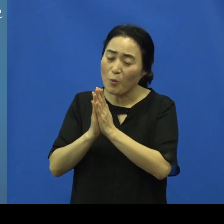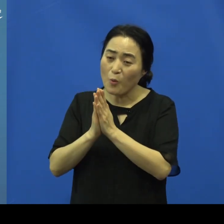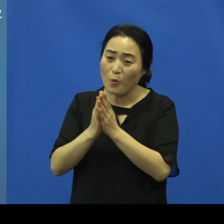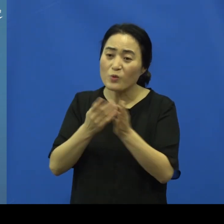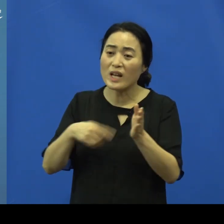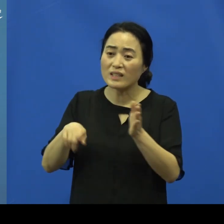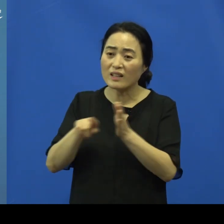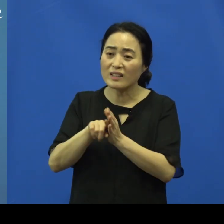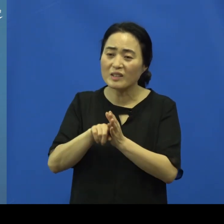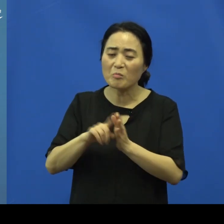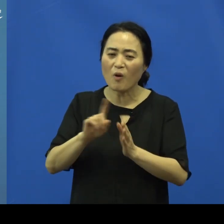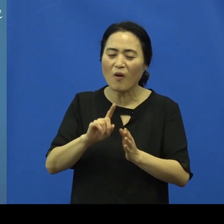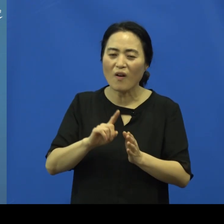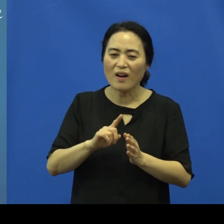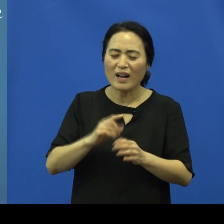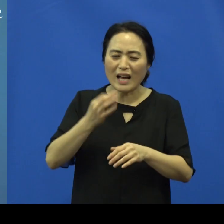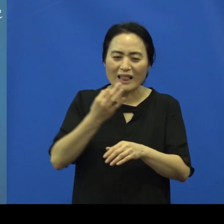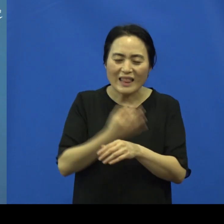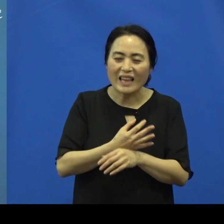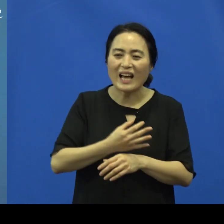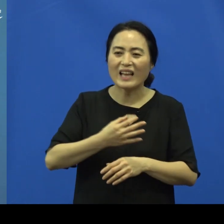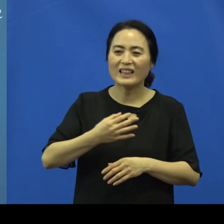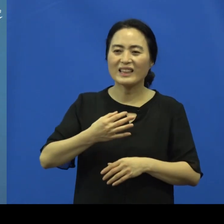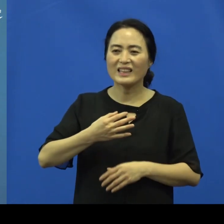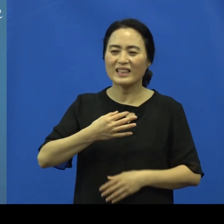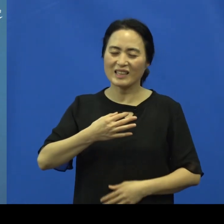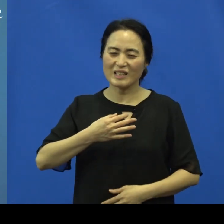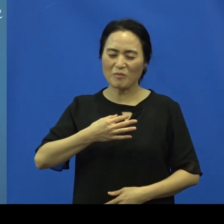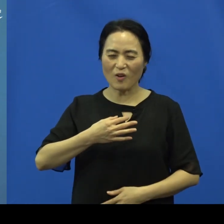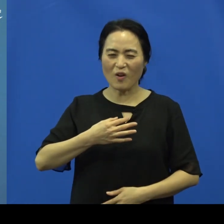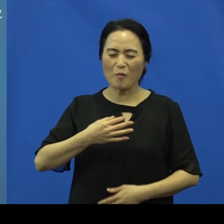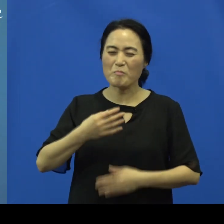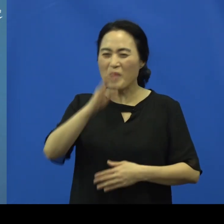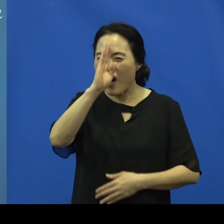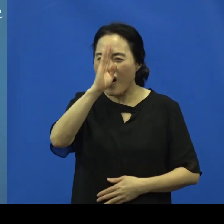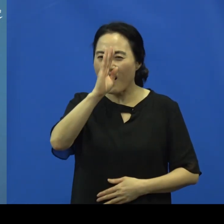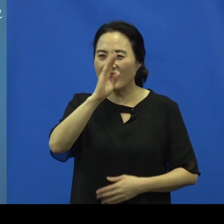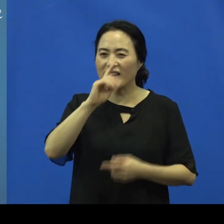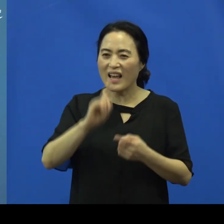기침 뭐 이런 거부터 훈련을 해야 돼요. 믿음으로, 그죠?